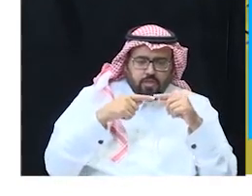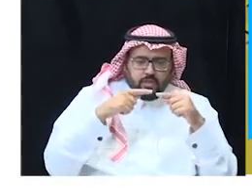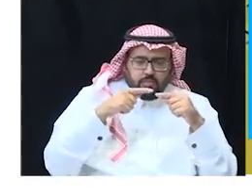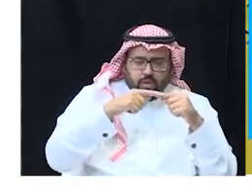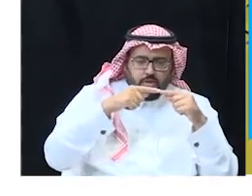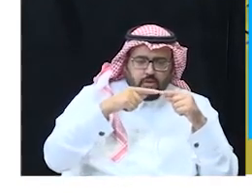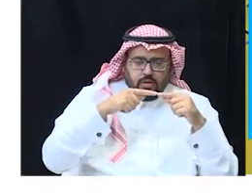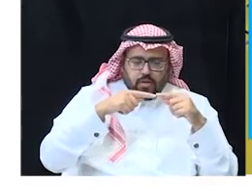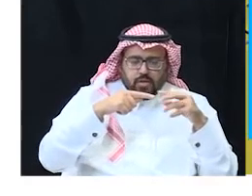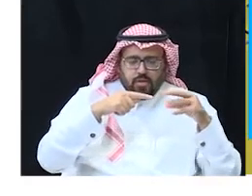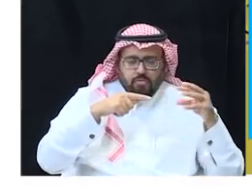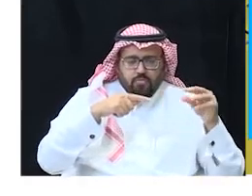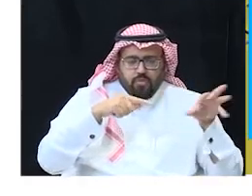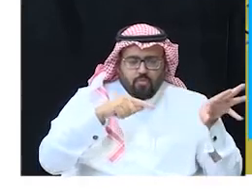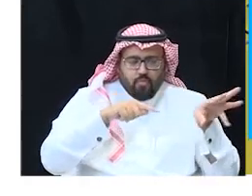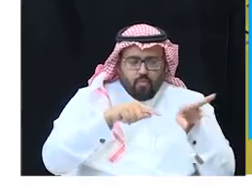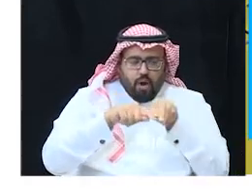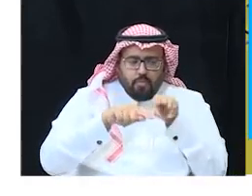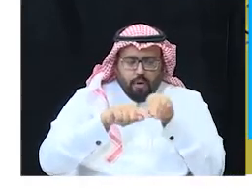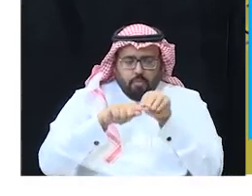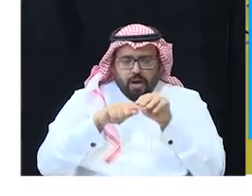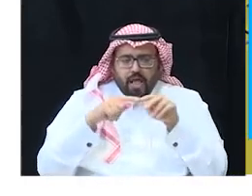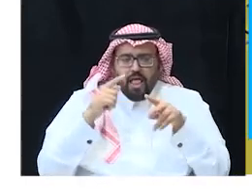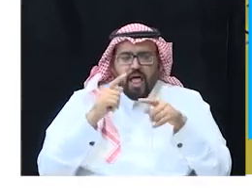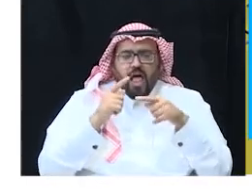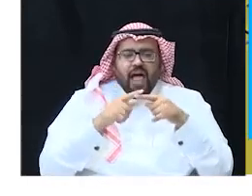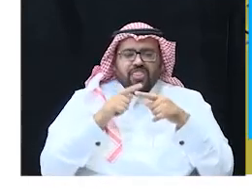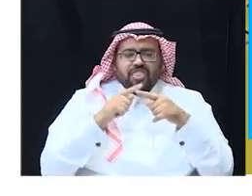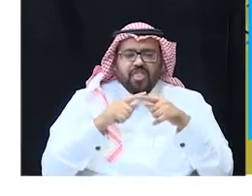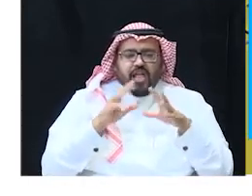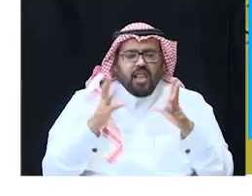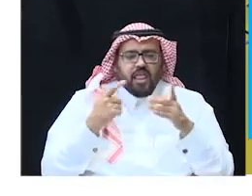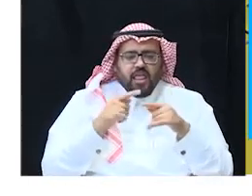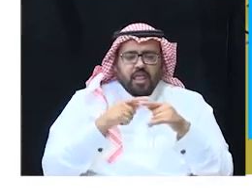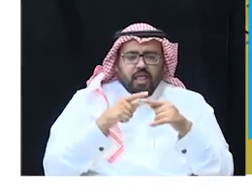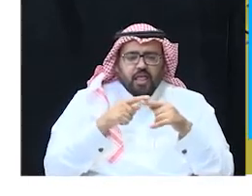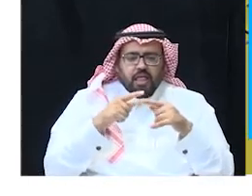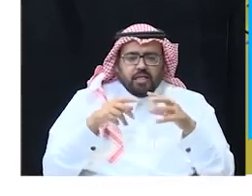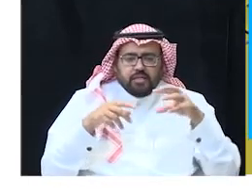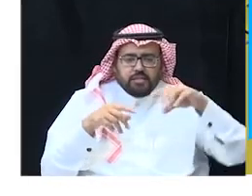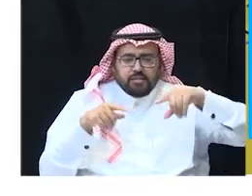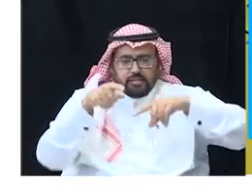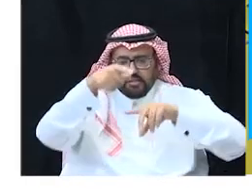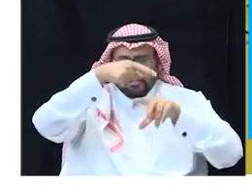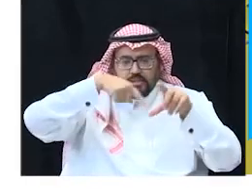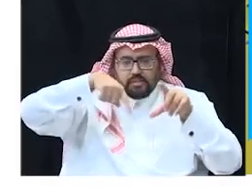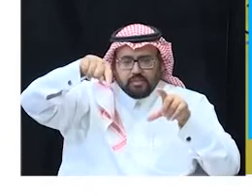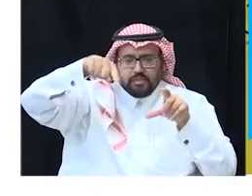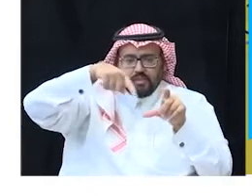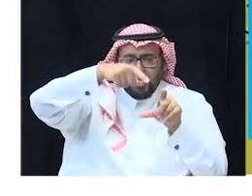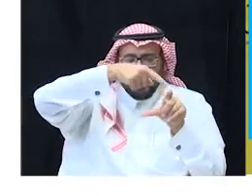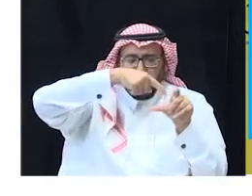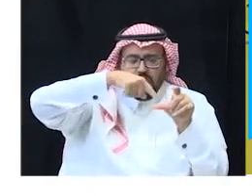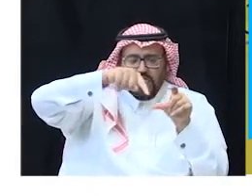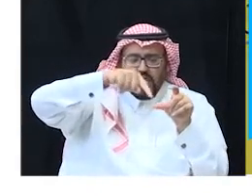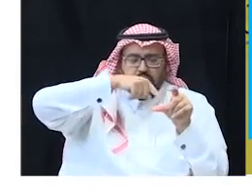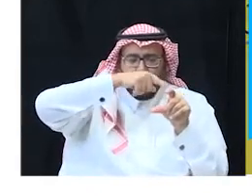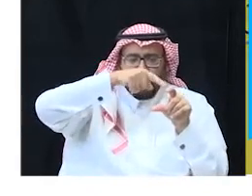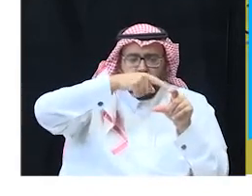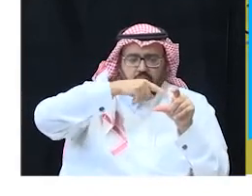يجذب المغناطيس بعض هذه الأجسام ولا يجذب بعضها الآخر؟ لو نلاحظ المغناطيس اللي عندنا